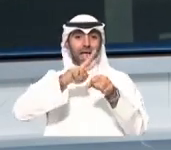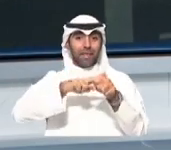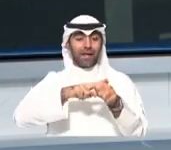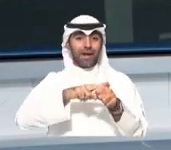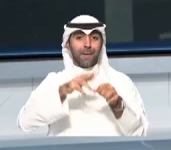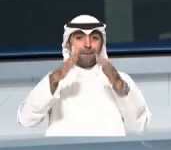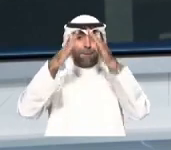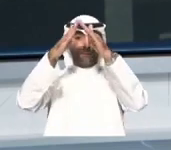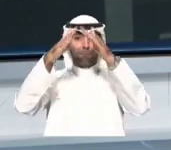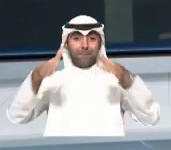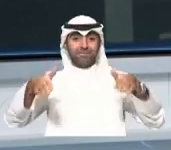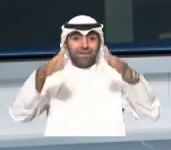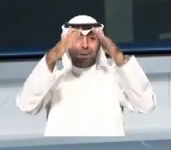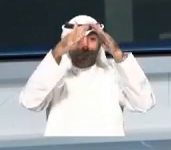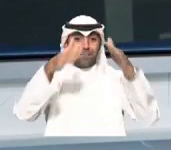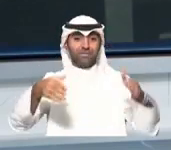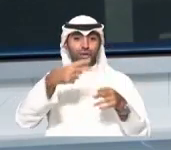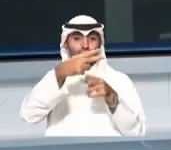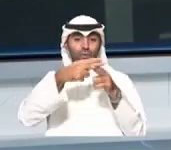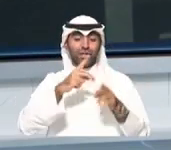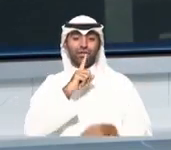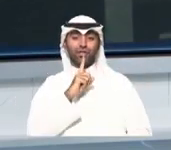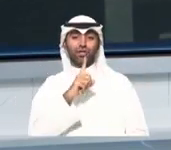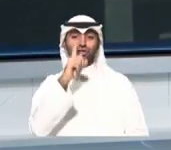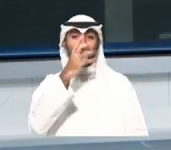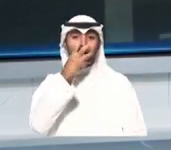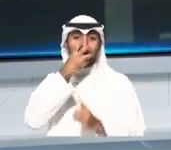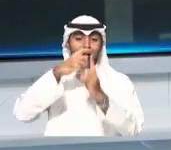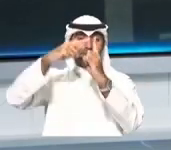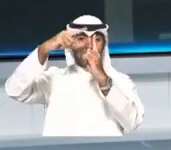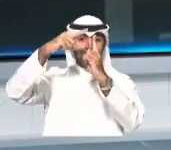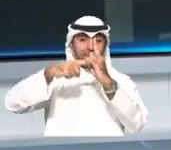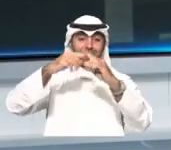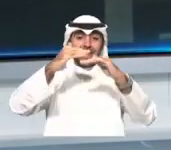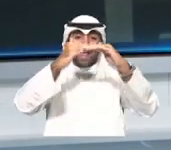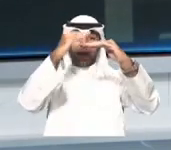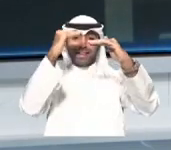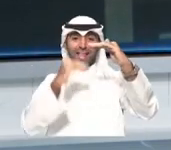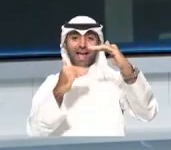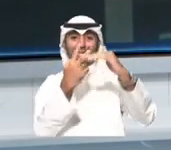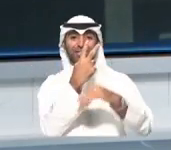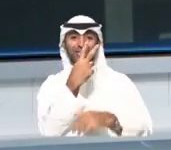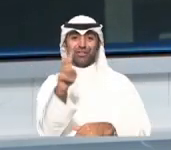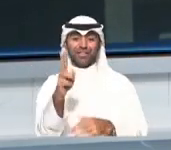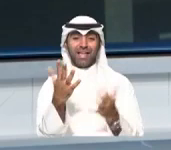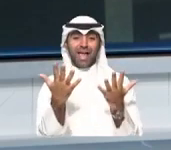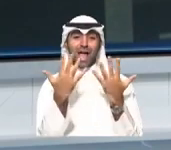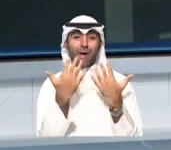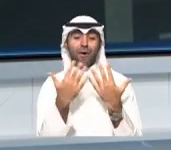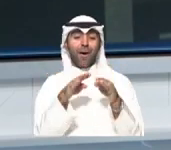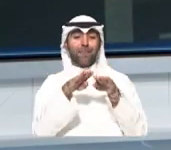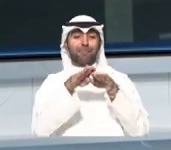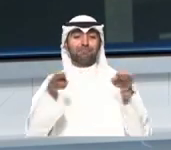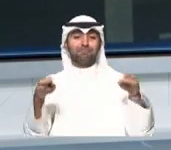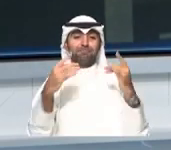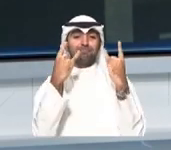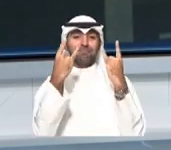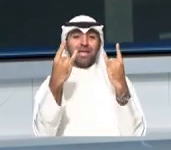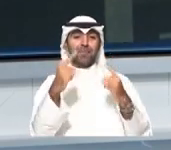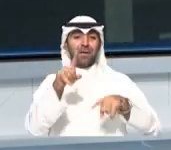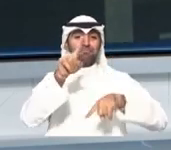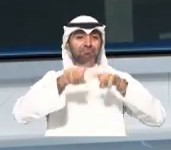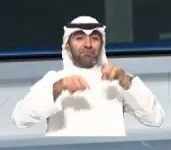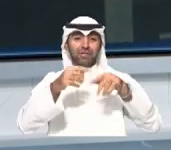استمرار الرياح الشمالية الغربية، وأيضا استقرار في الطقس للأيام المقبلة إن شاء الله، ومعتدال في الرياح الشمالية الغربية متفاوتة ما